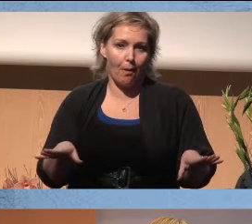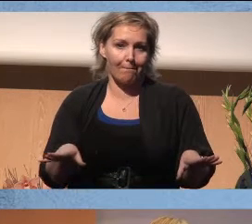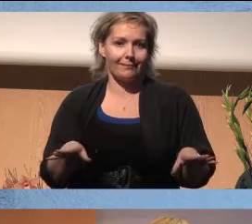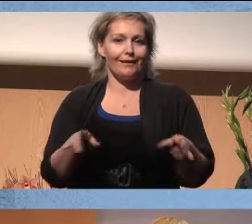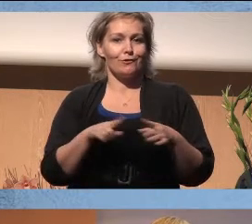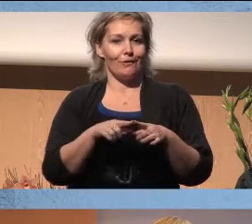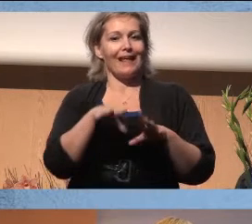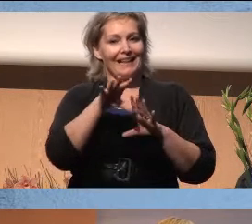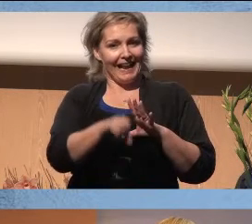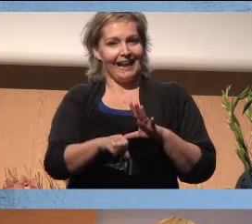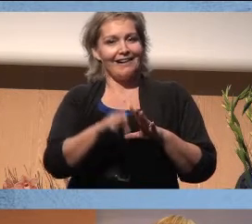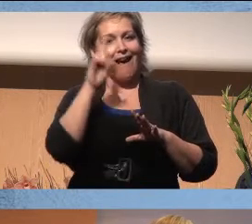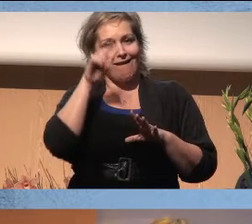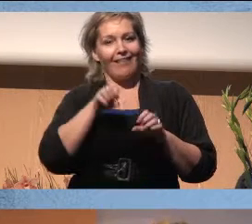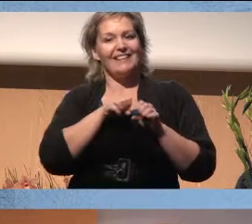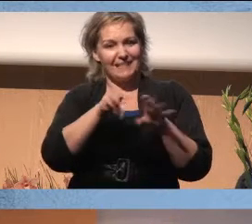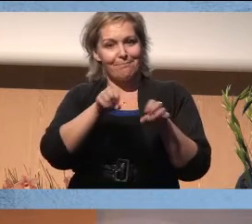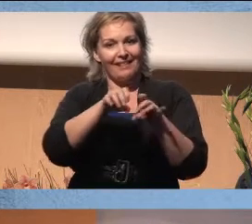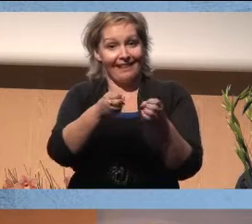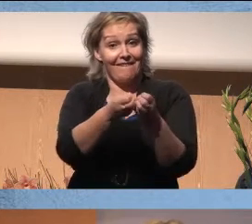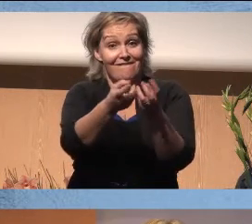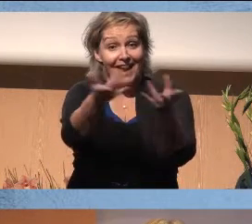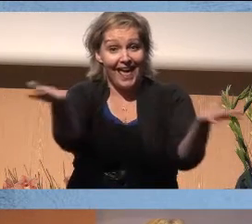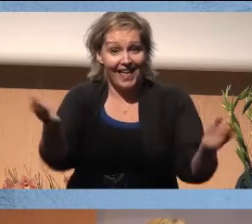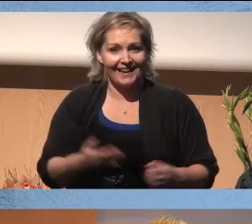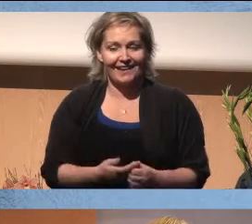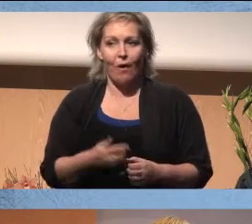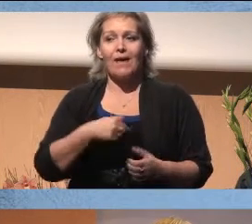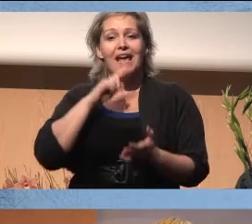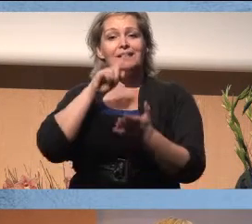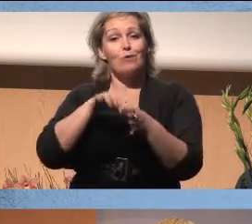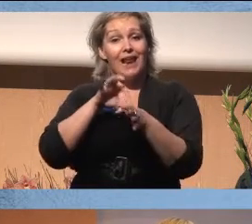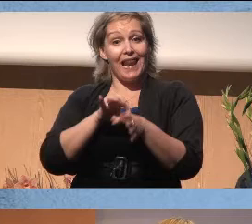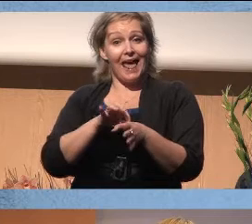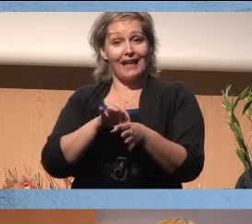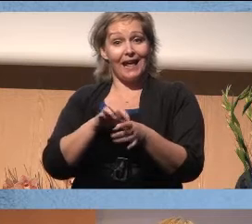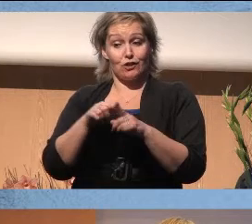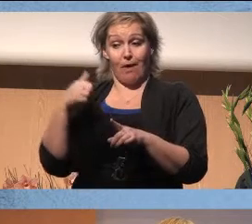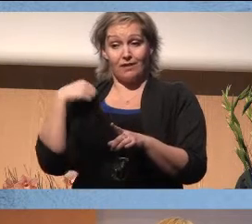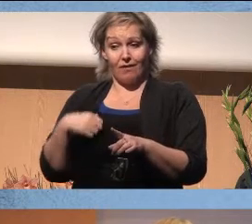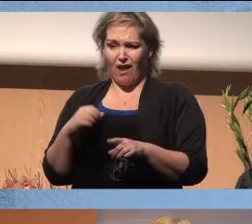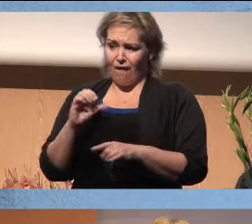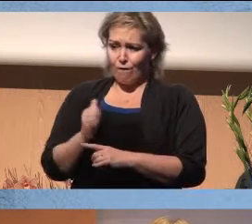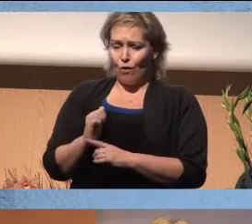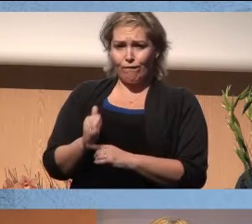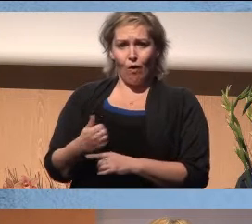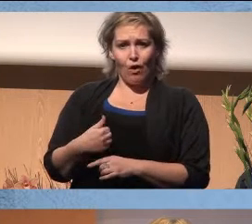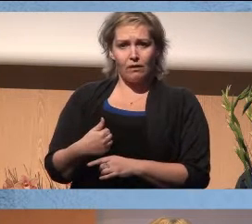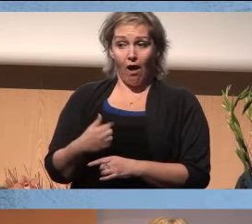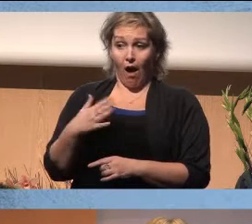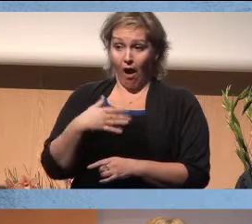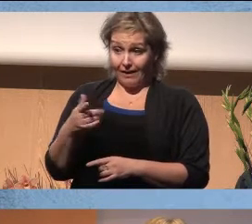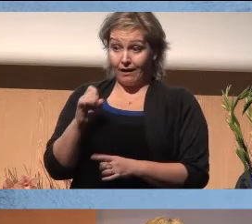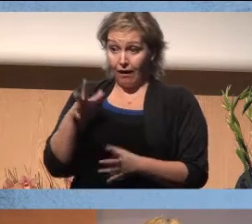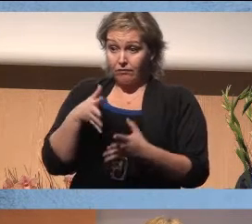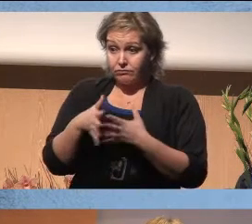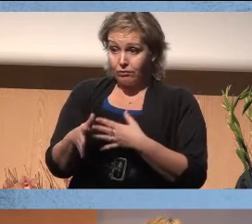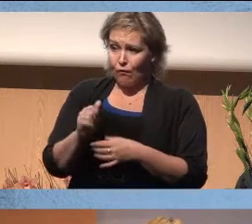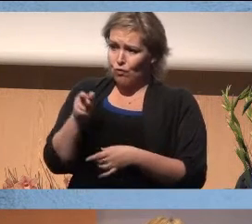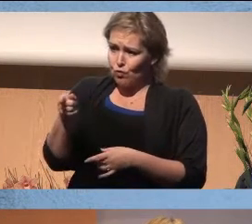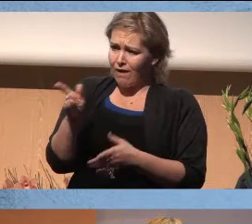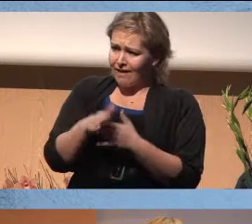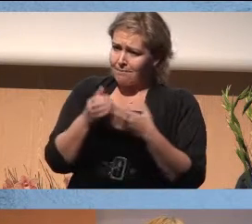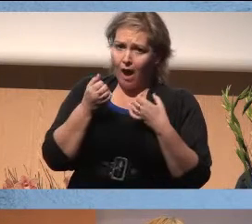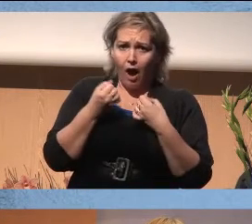er tilgjengelig for å kunne smitte fler. Og jeg spurte legen som var ansvarlig, hvorfor har dere fått det til, og hvorfor har du